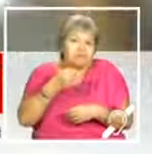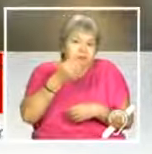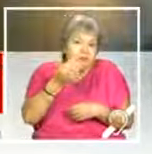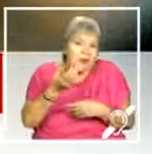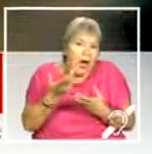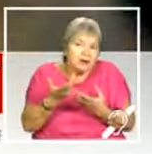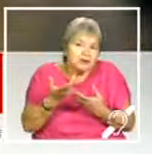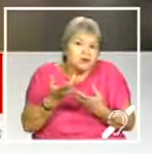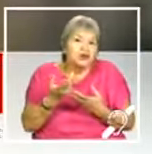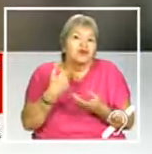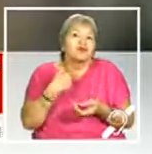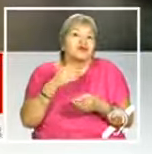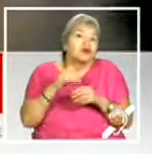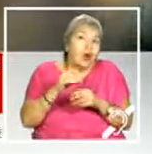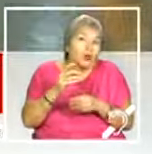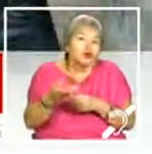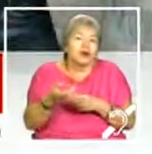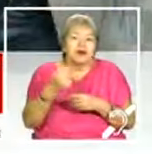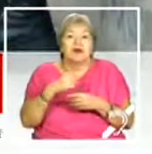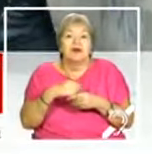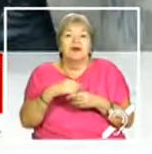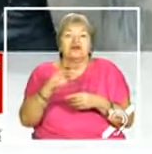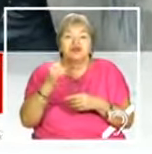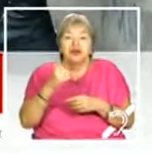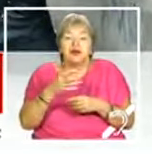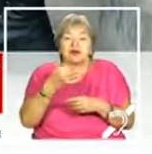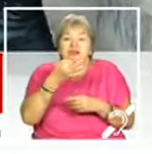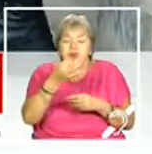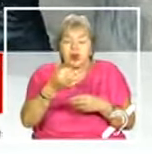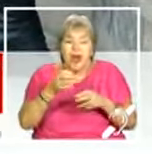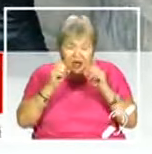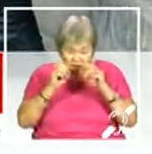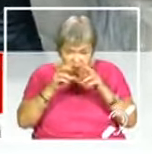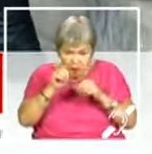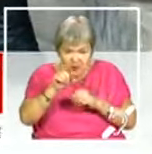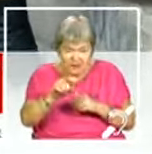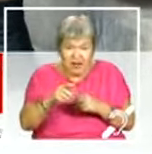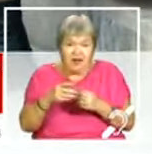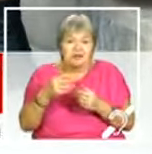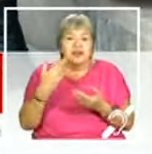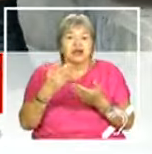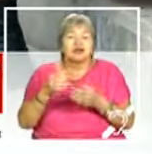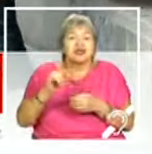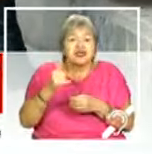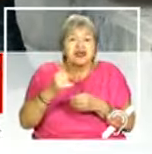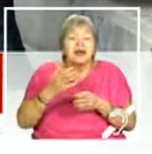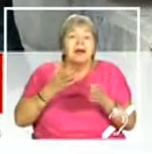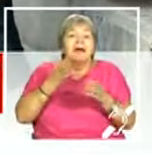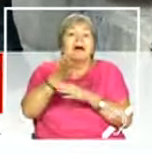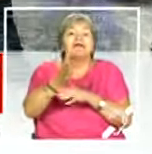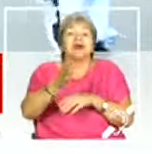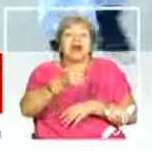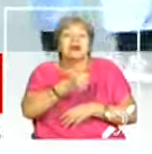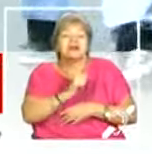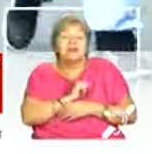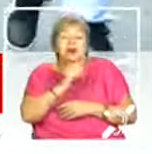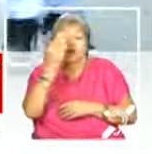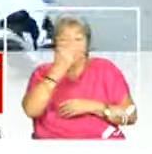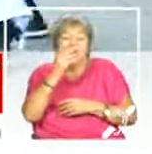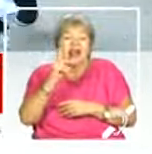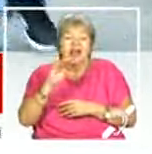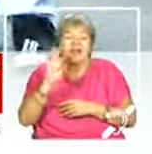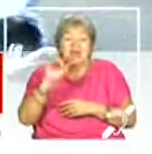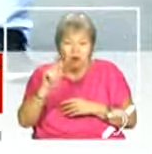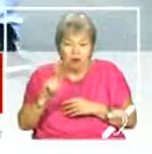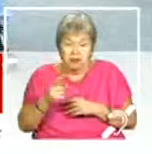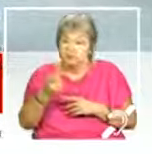care noi am stat de vorbă până în acest moment, și transmite această informație inclusiv inspectoratul școlar Ilfov. Pe de altă